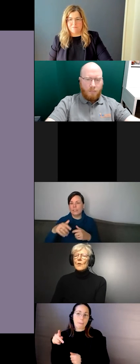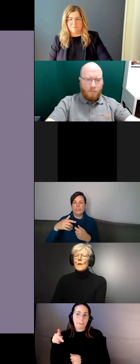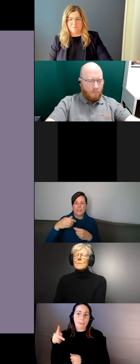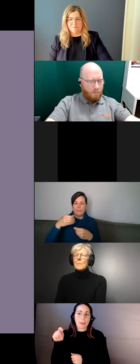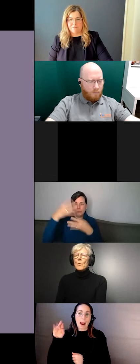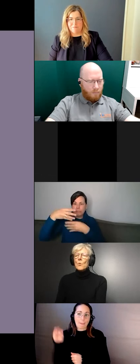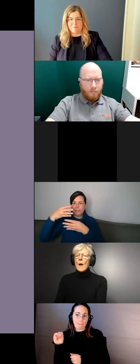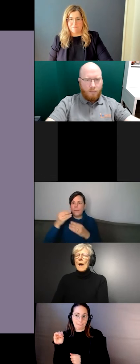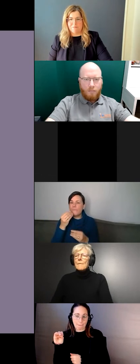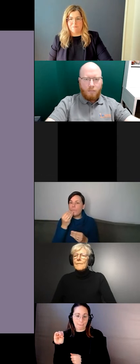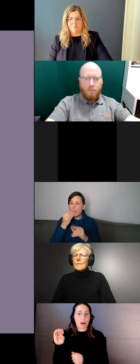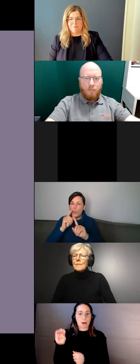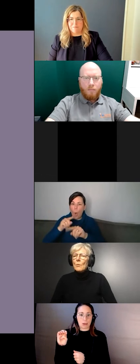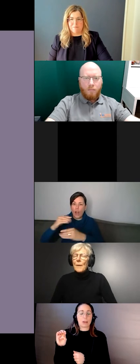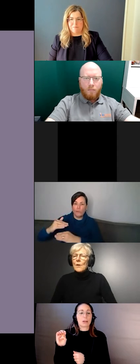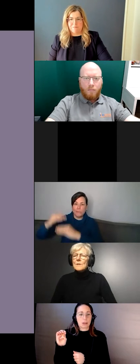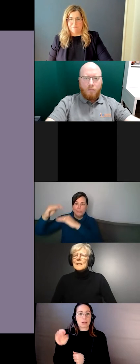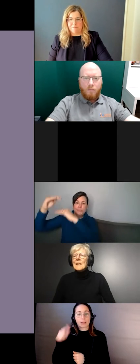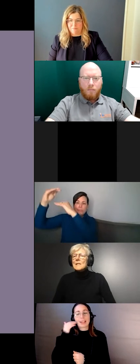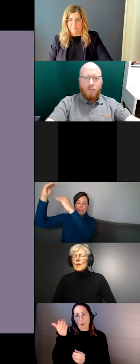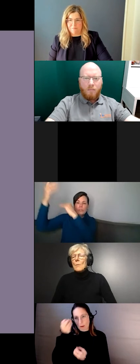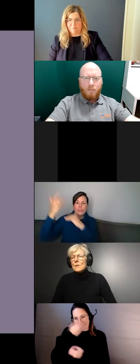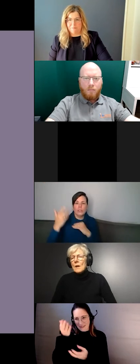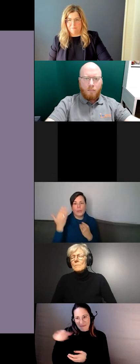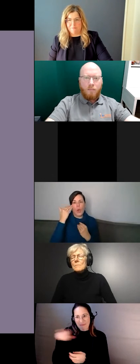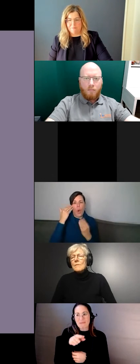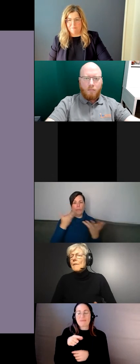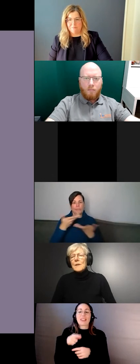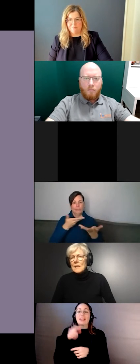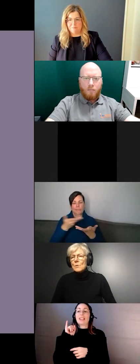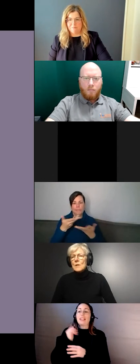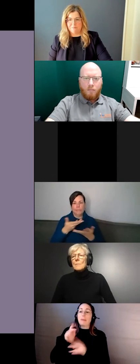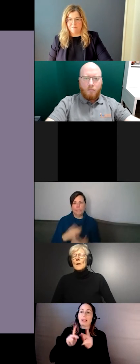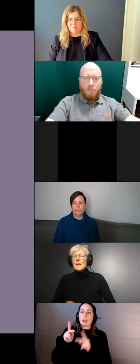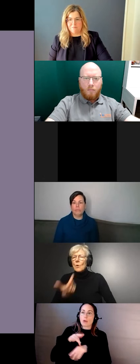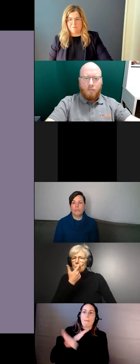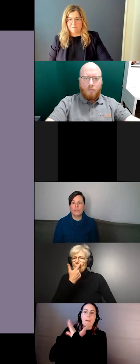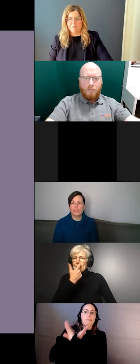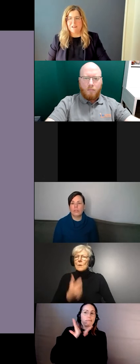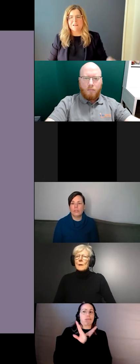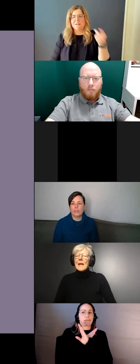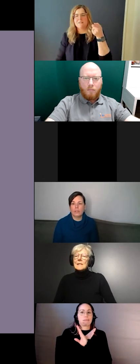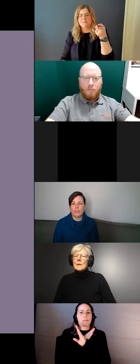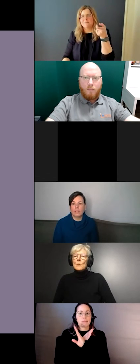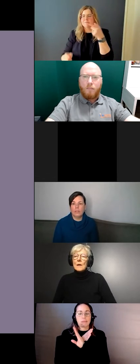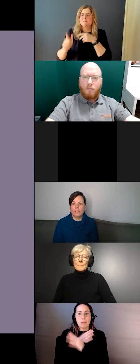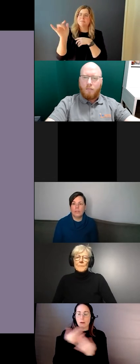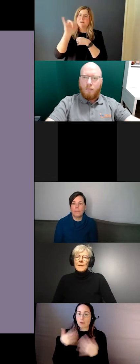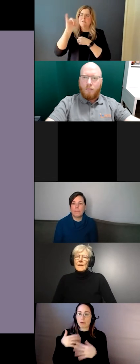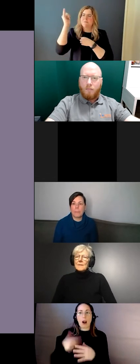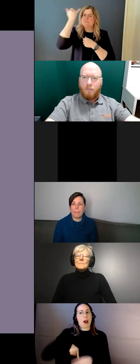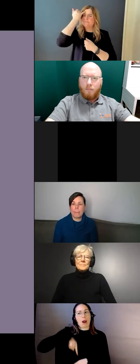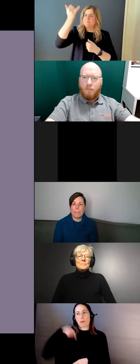juste pour laisser savoir, des gens qui ont des barrières, tout prend plus longtemps. Même faire